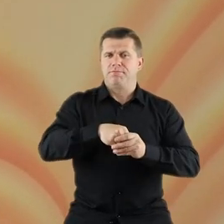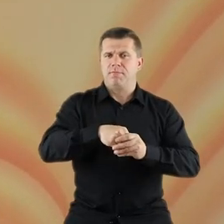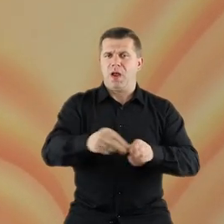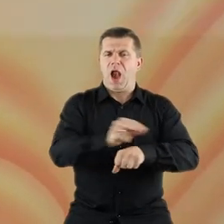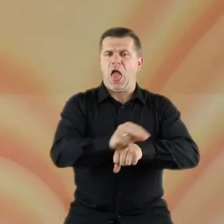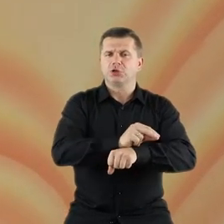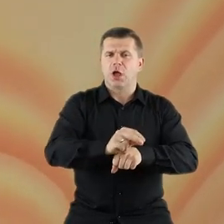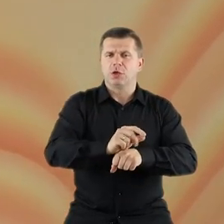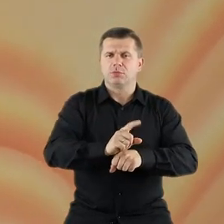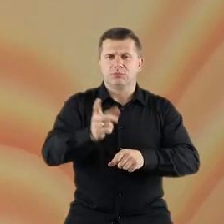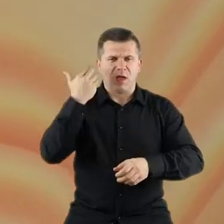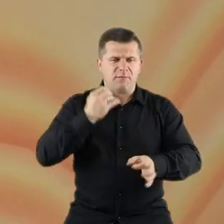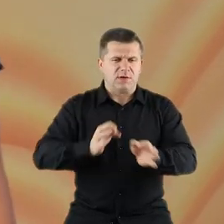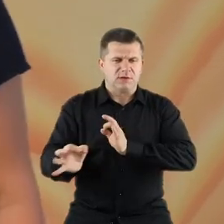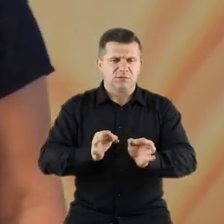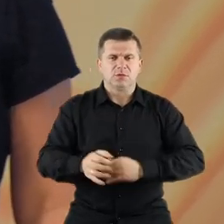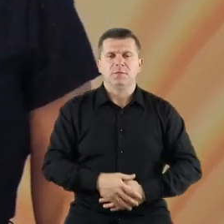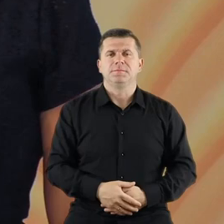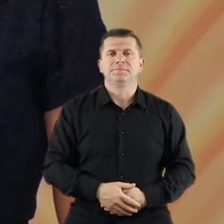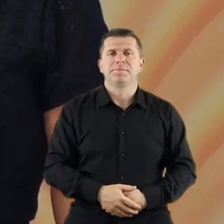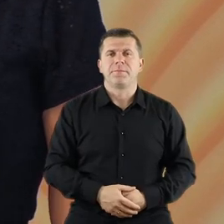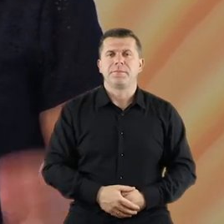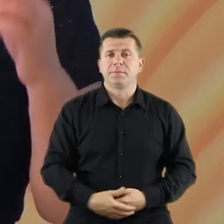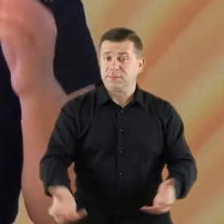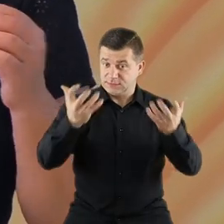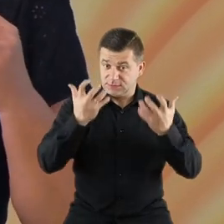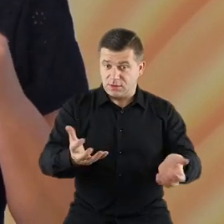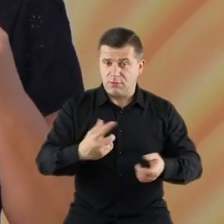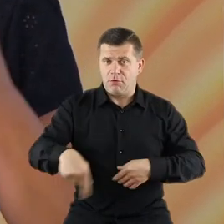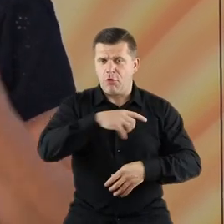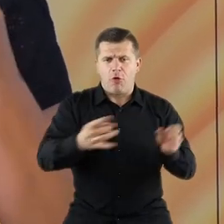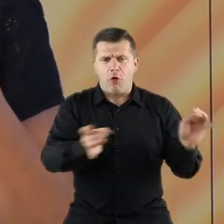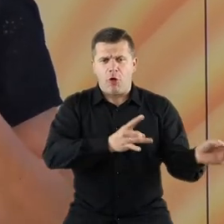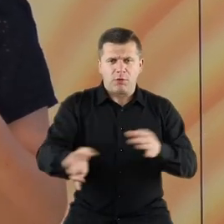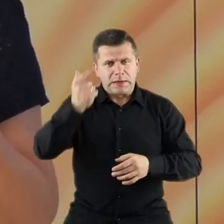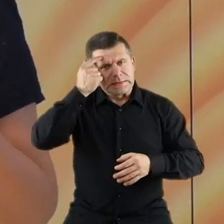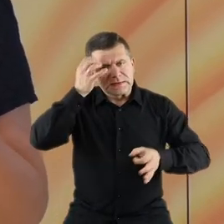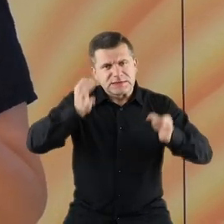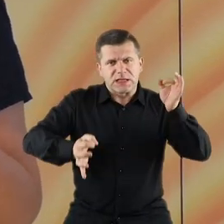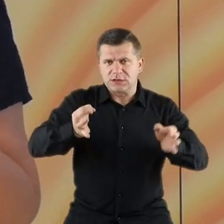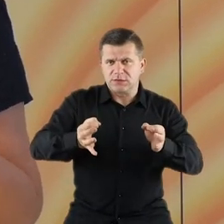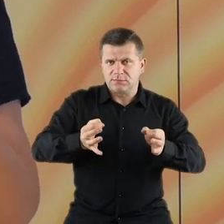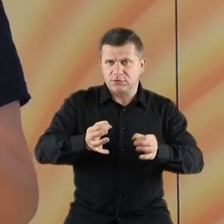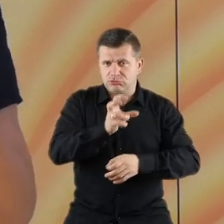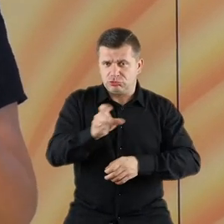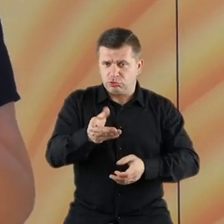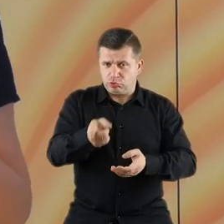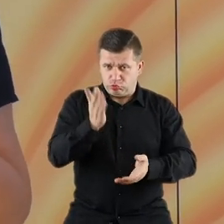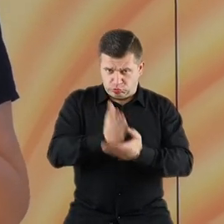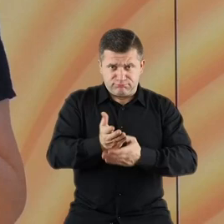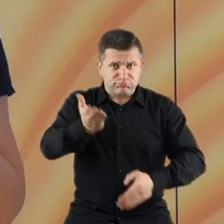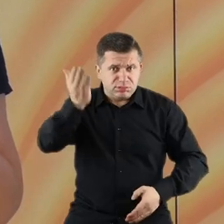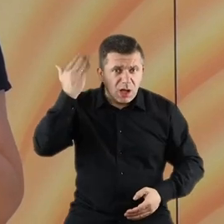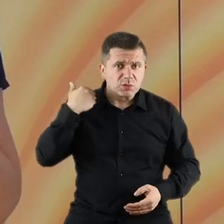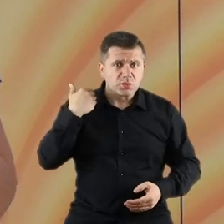tym leczeniu ludowym Przede wszystkim chcę byśmy się od razu zastanowili nad tym czy to już jest